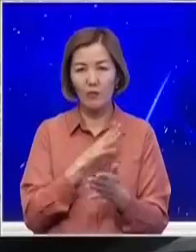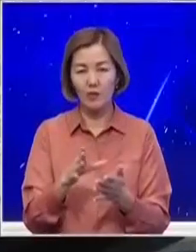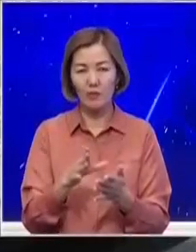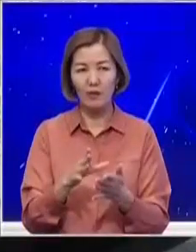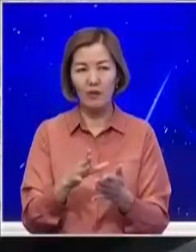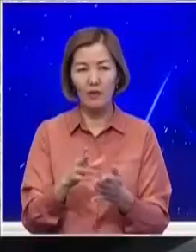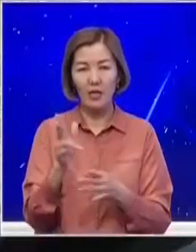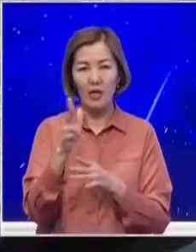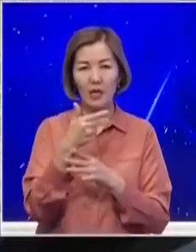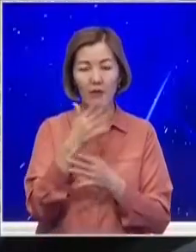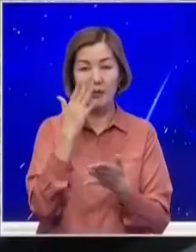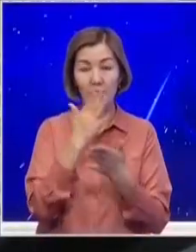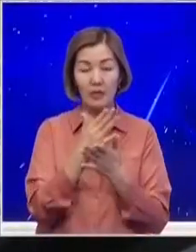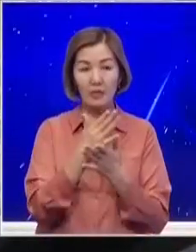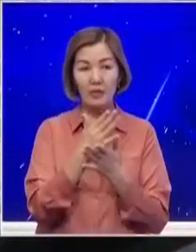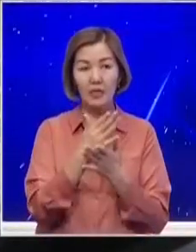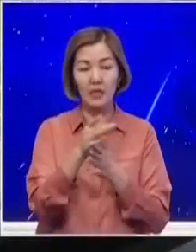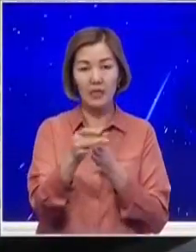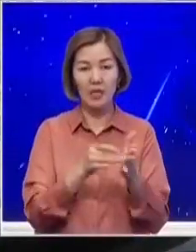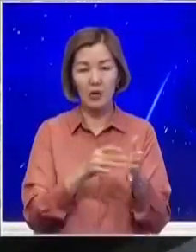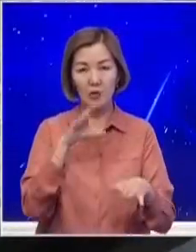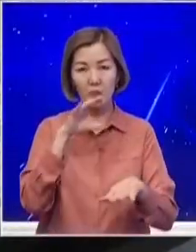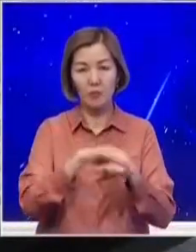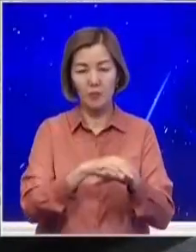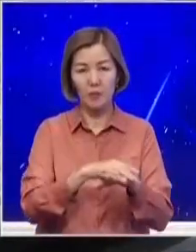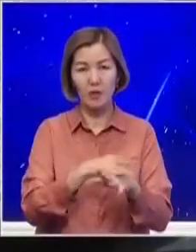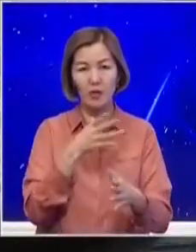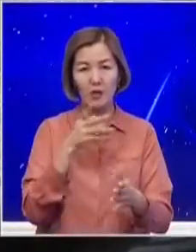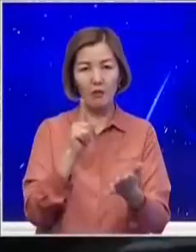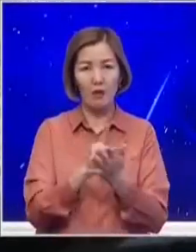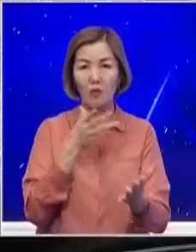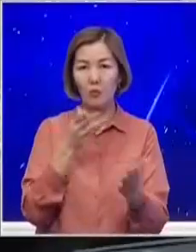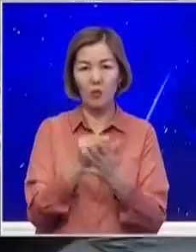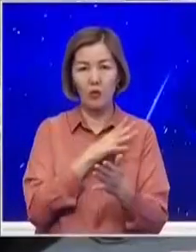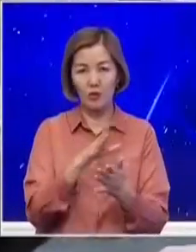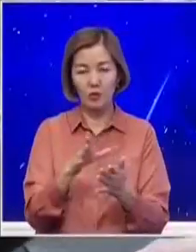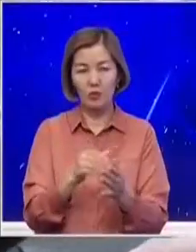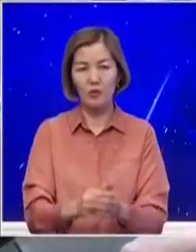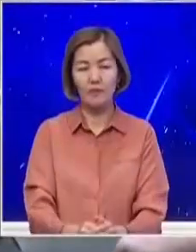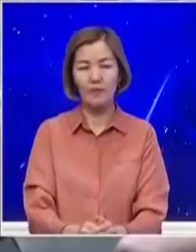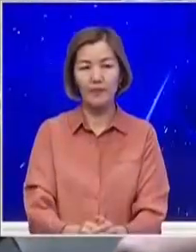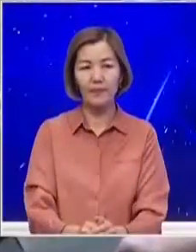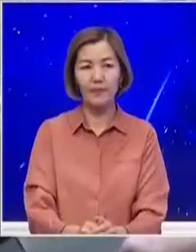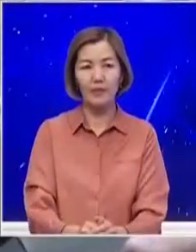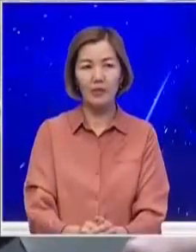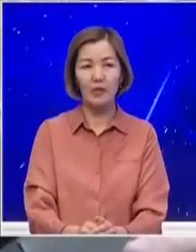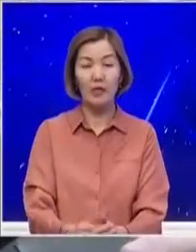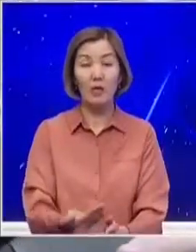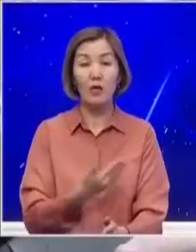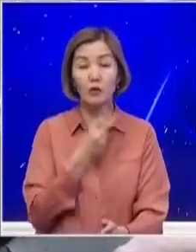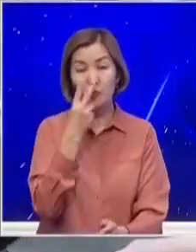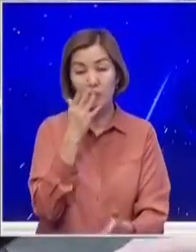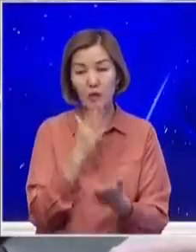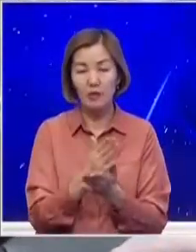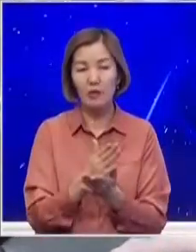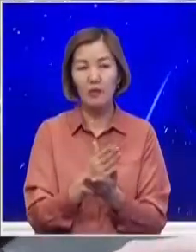нас камера стоит, через камеру мы фиксируем, чтобы налог не оплачивали. Поэтому хочу увидеться, чтобы у вас налог